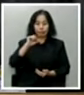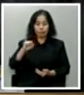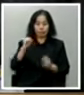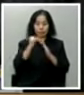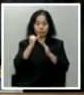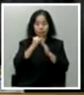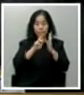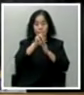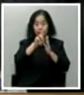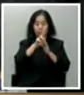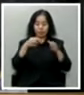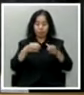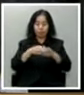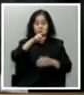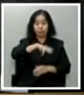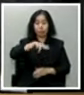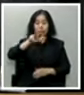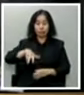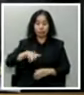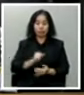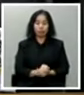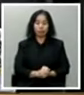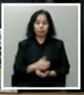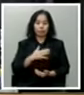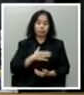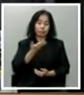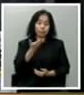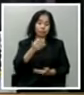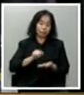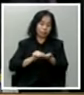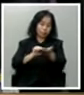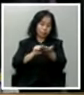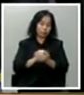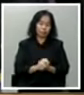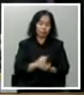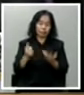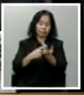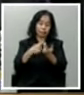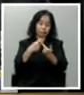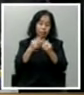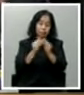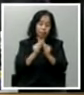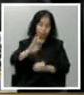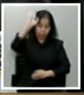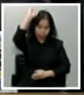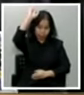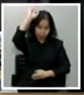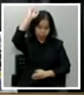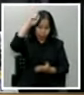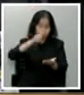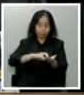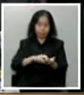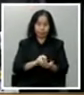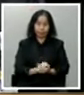รจังหวัดเชียงรายพรรคเพื่อไทยผมขอเสนอนับองค์ประชุมครับขอพูดรับรองด้วยครับ ครับเดี๋ยวครับ